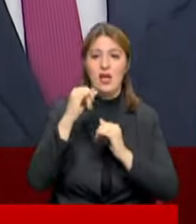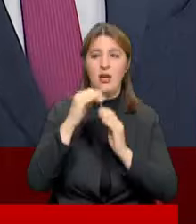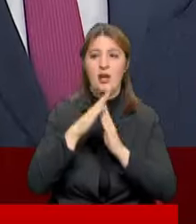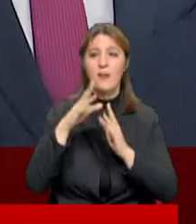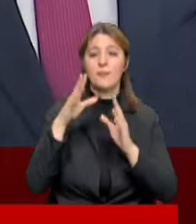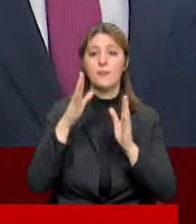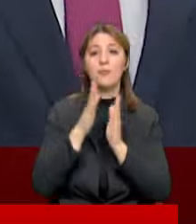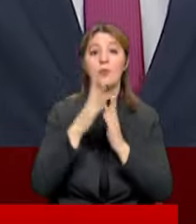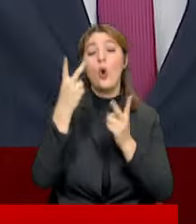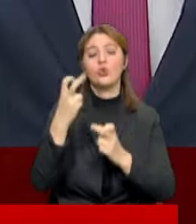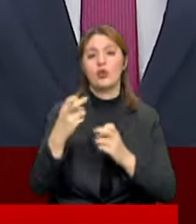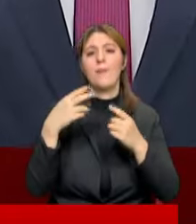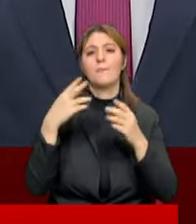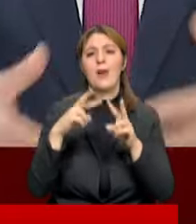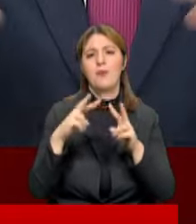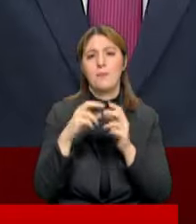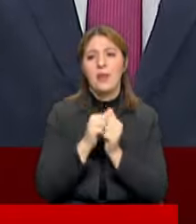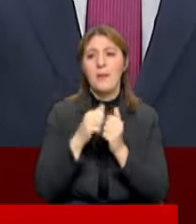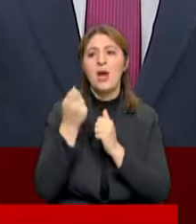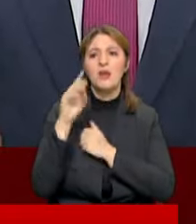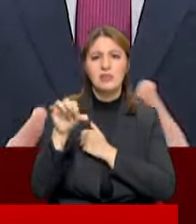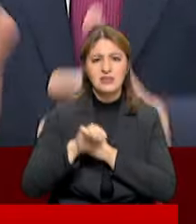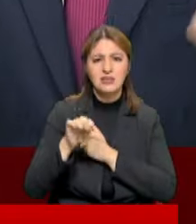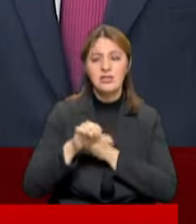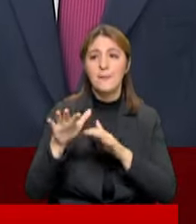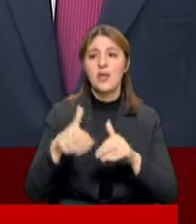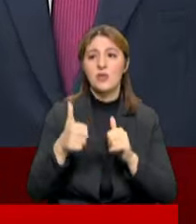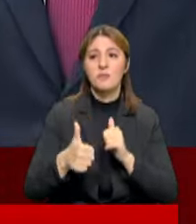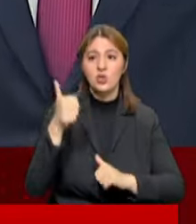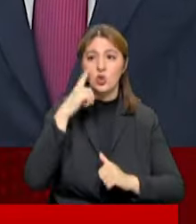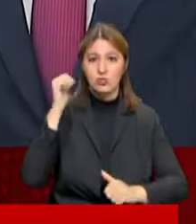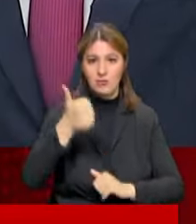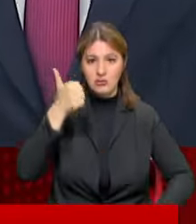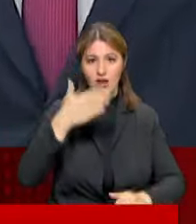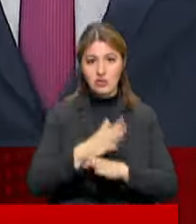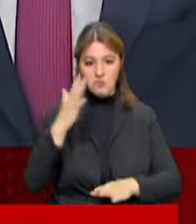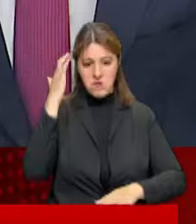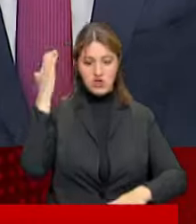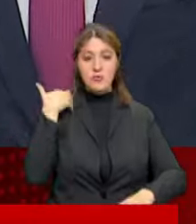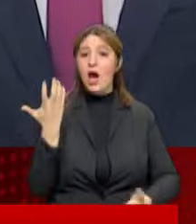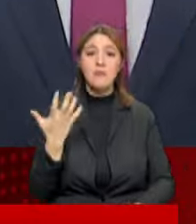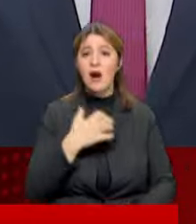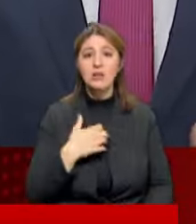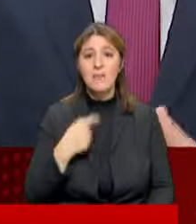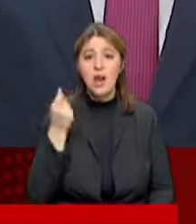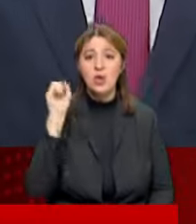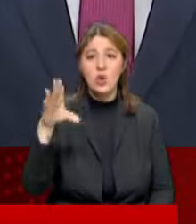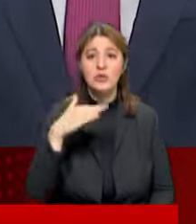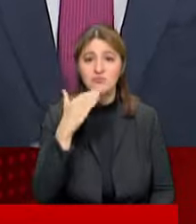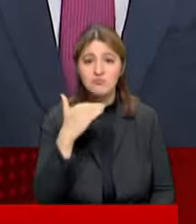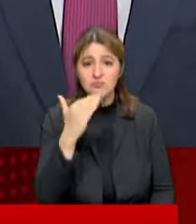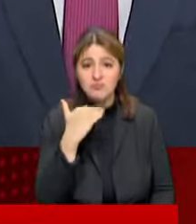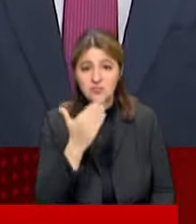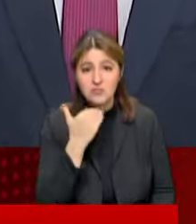makbul ile oturuyor Tabii yokluklar içinde para gönderilemiyor meclis başkanı hükümet başkanı başkomutan ama annesine para